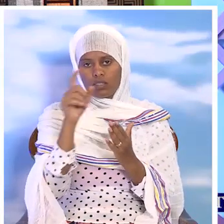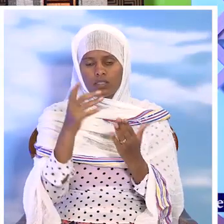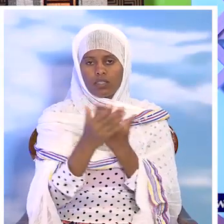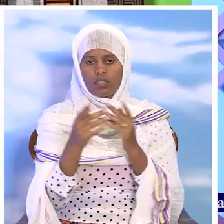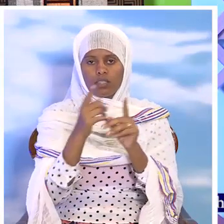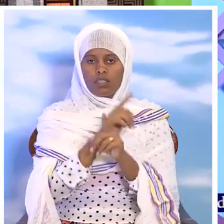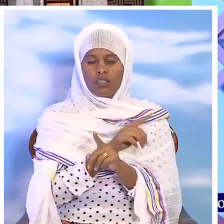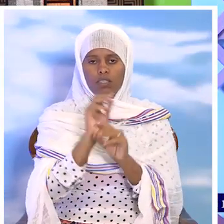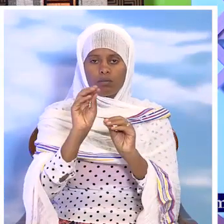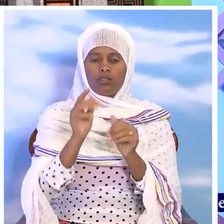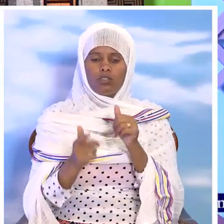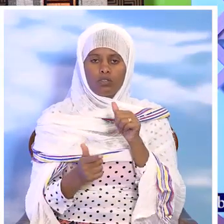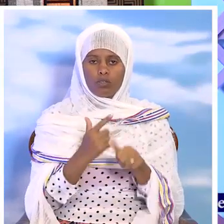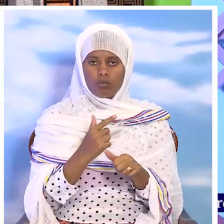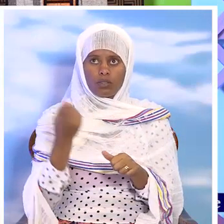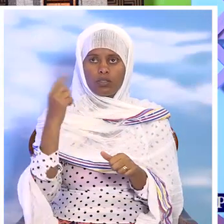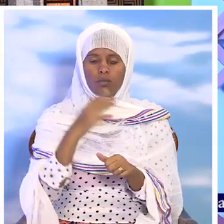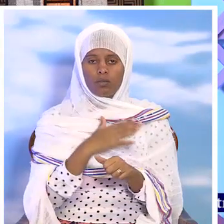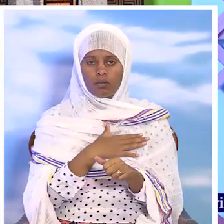ጀሚሩ ክርስቶስ ኣምላኽና።